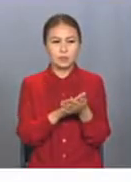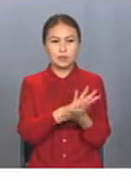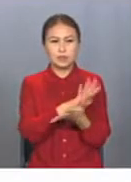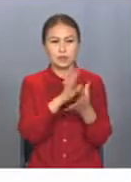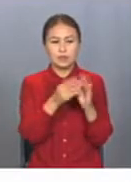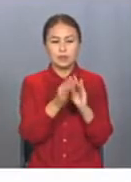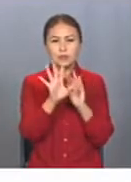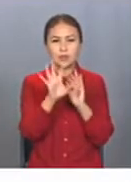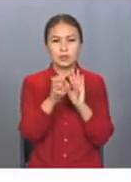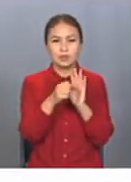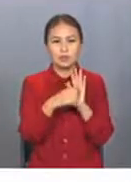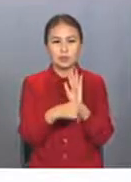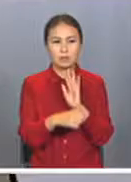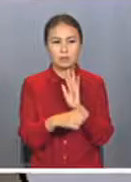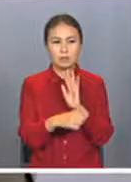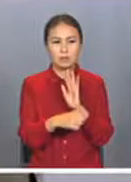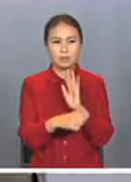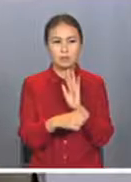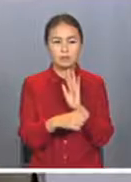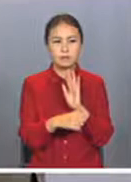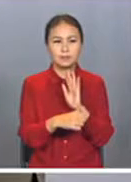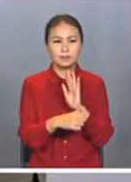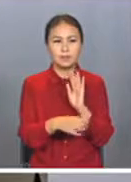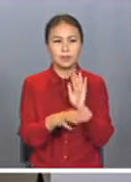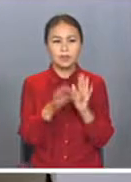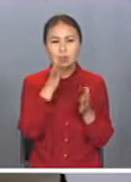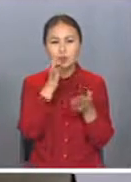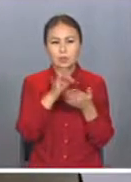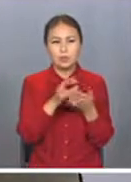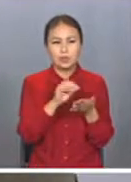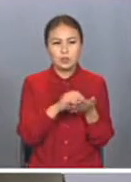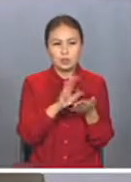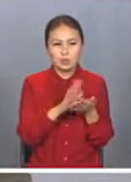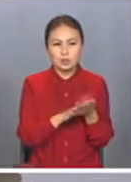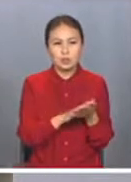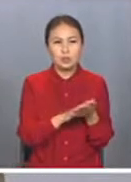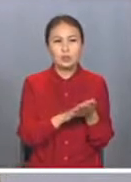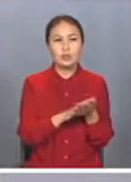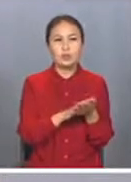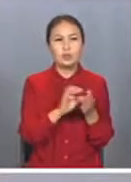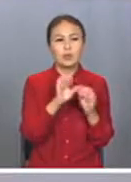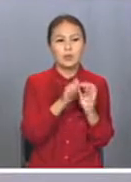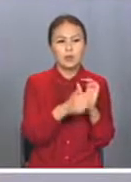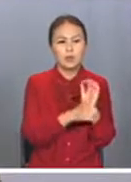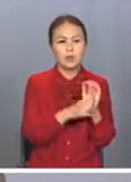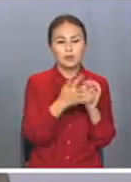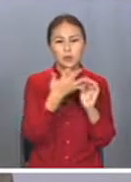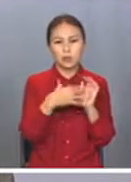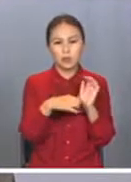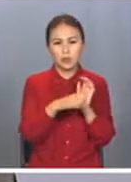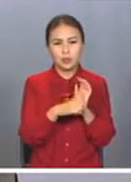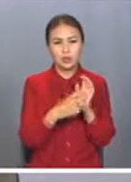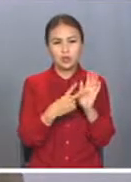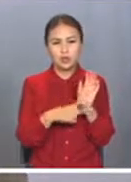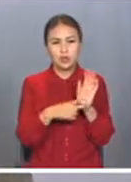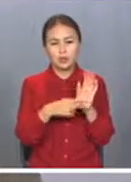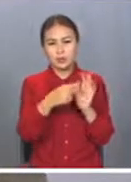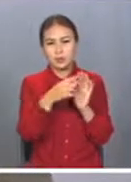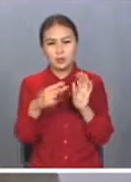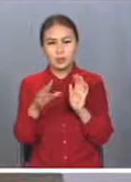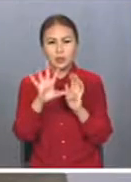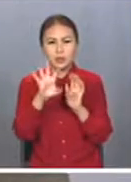мәні 560-қа тең. Жауабын жазып қояйық. Сонда 16, 56 және